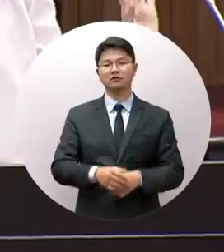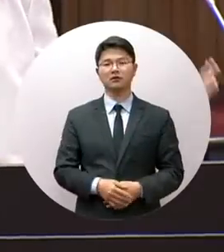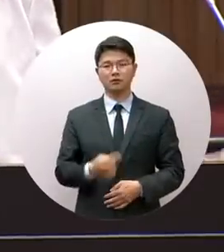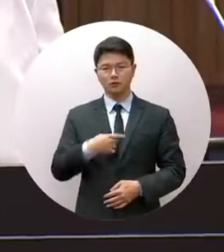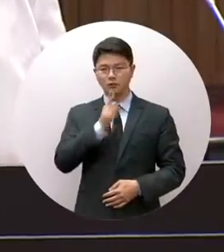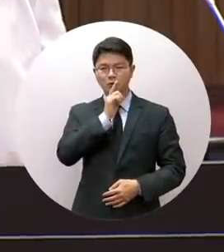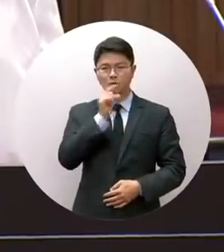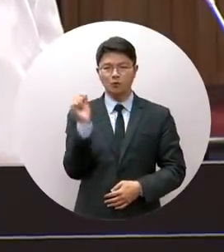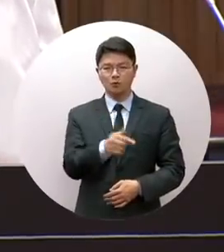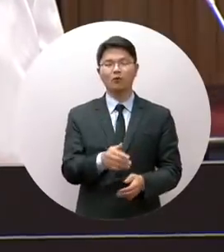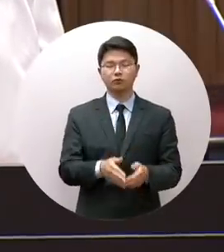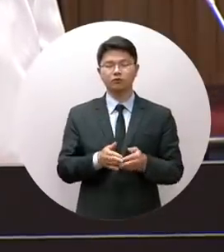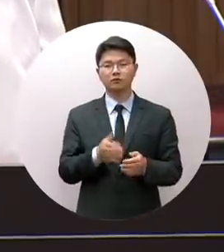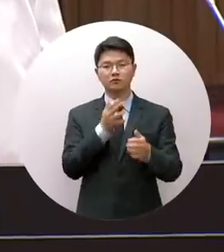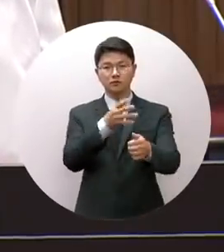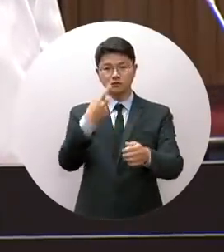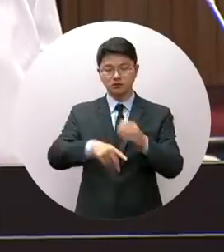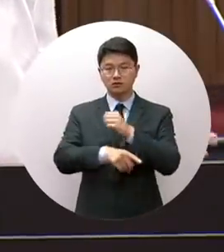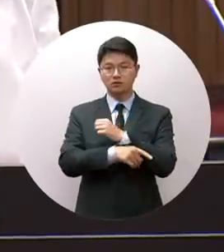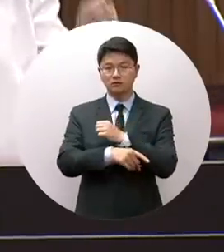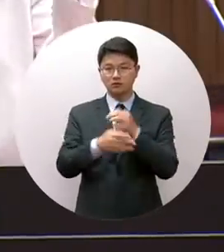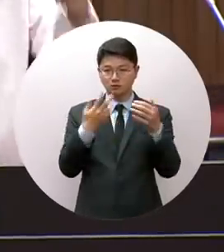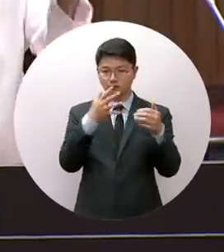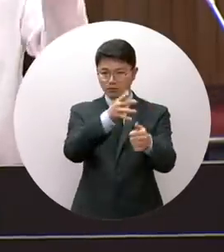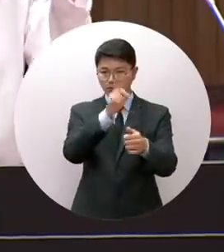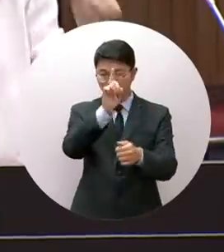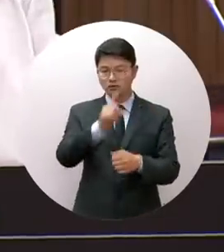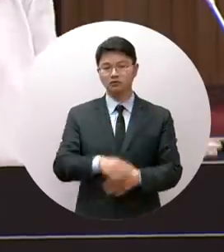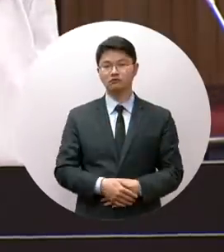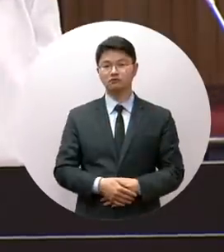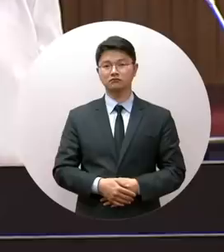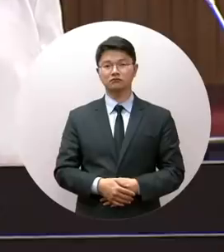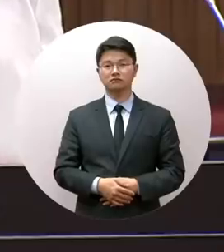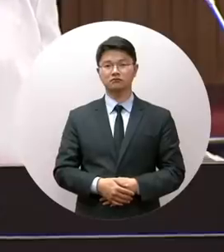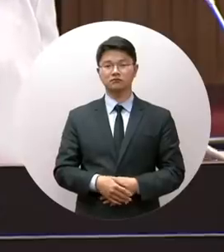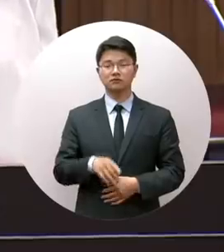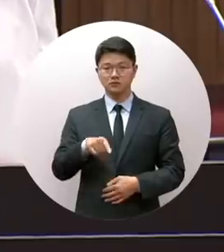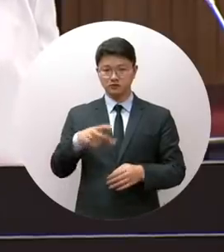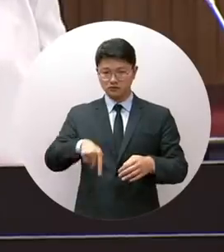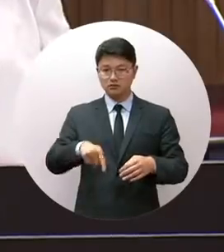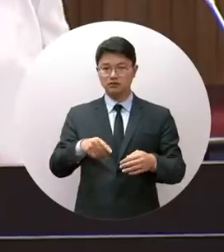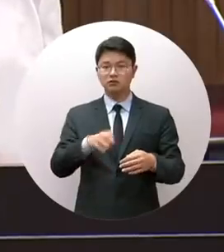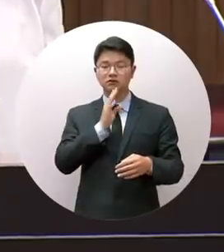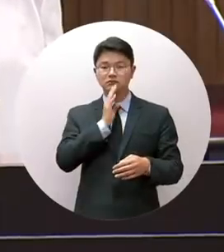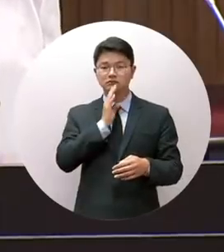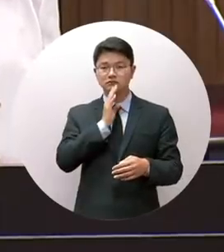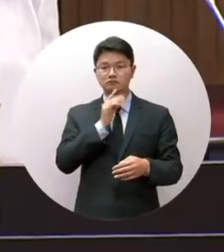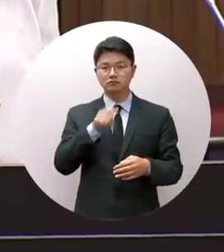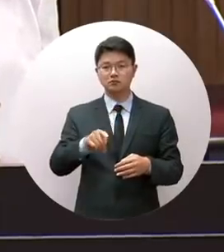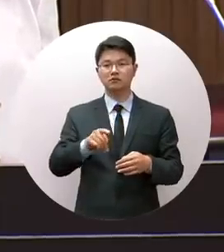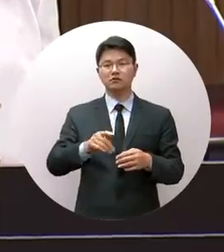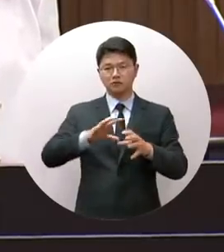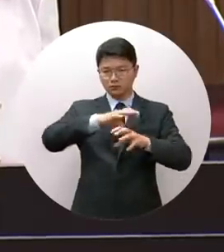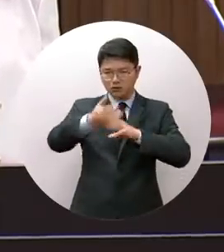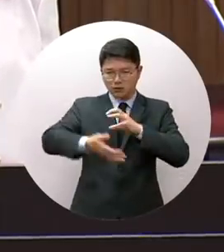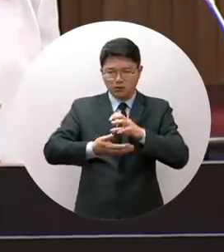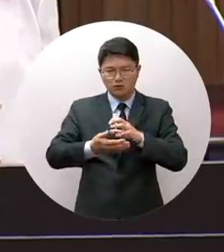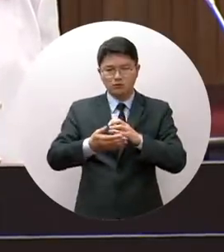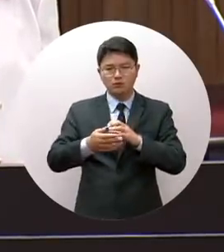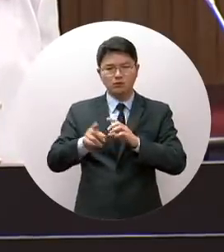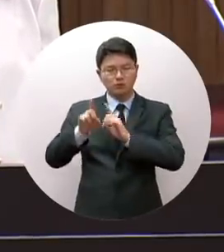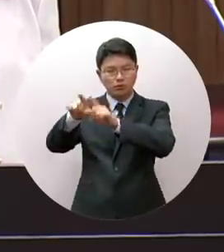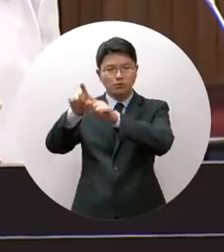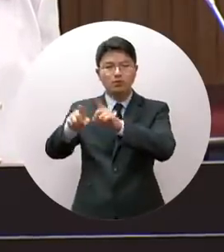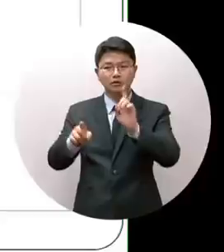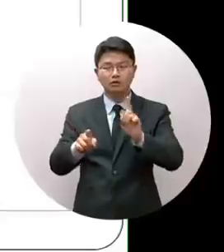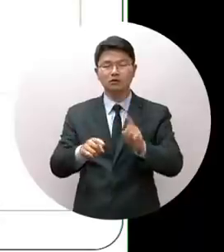定要讲快一点。 好， 还有一样，也绝对是本世纪的主流价值跟主流趋势，就